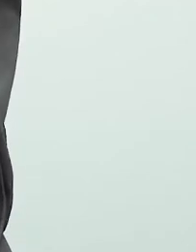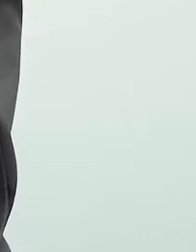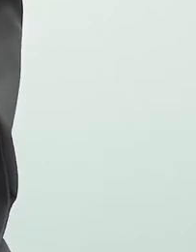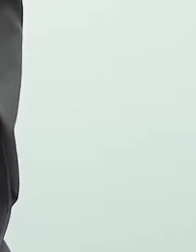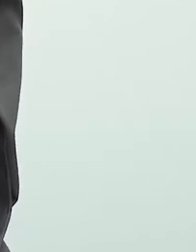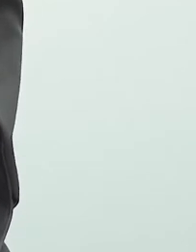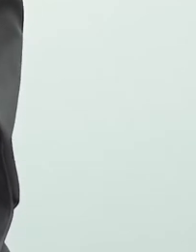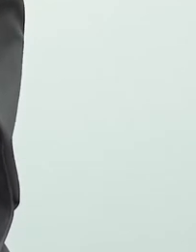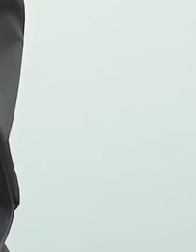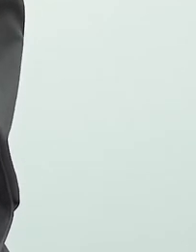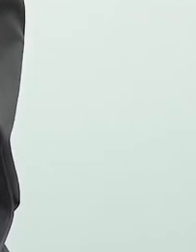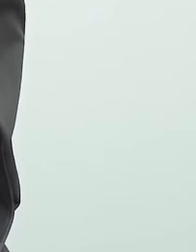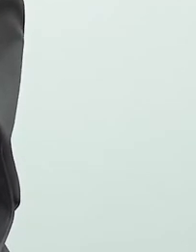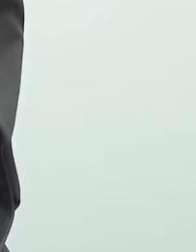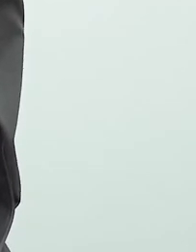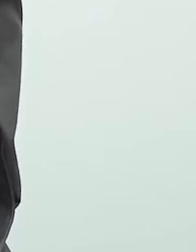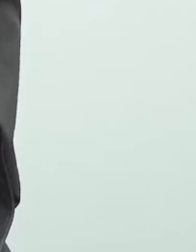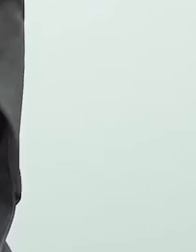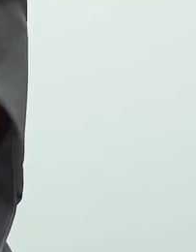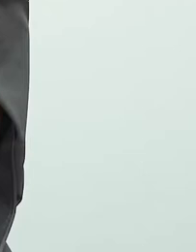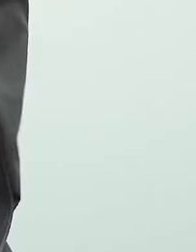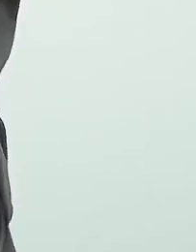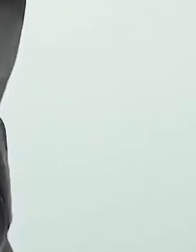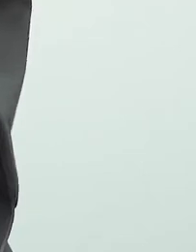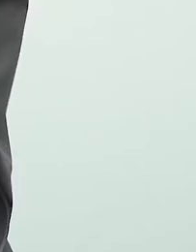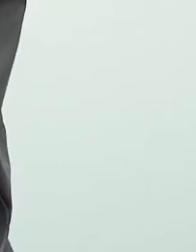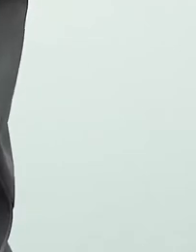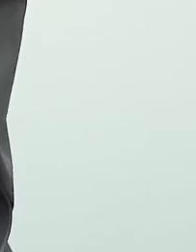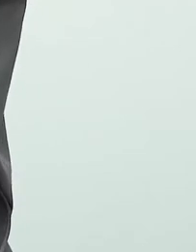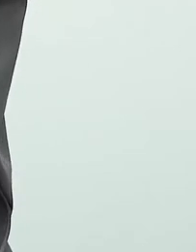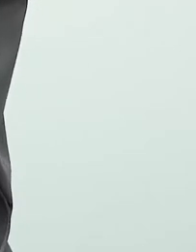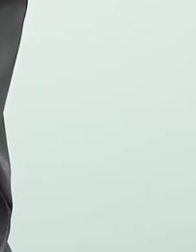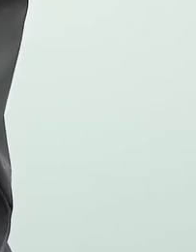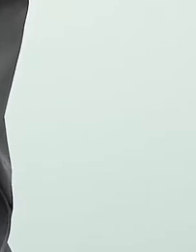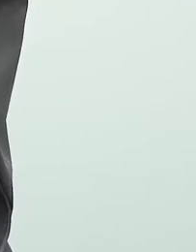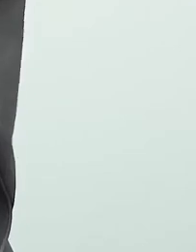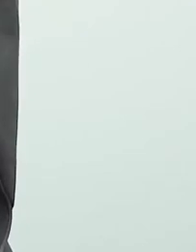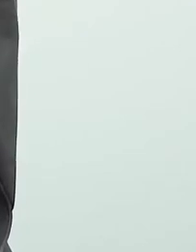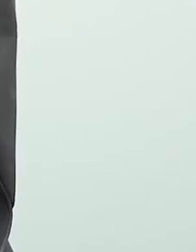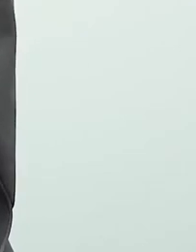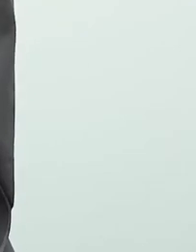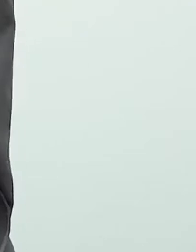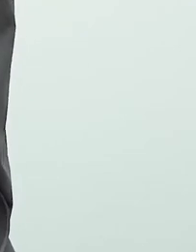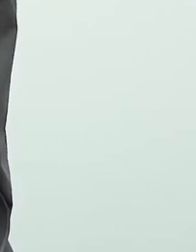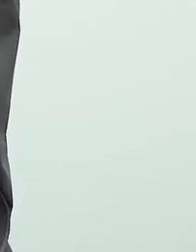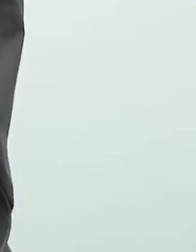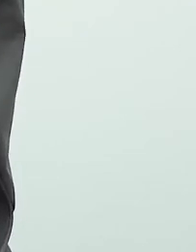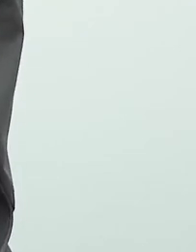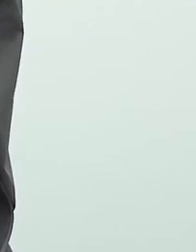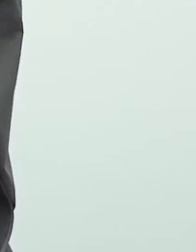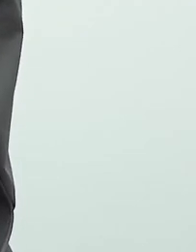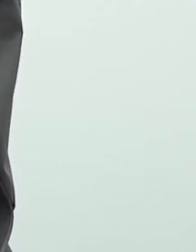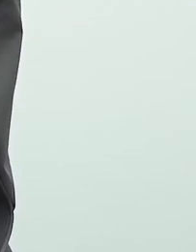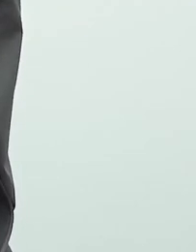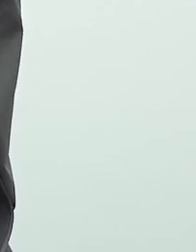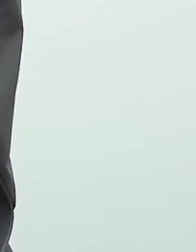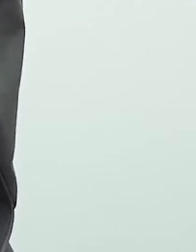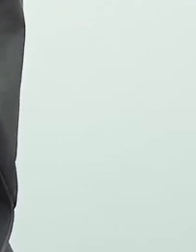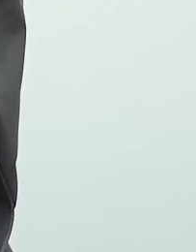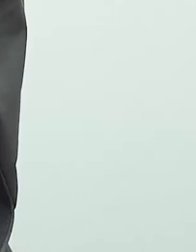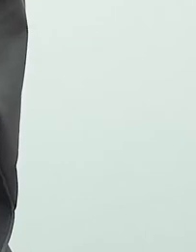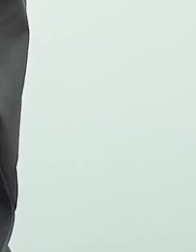여러가지 사실 커피 1만 주문할 때도 하는데 저는 무슨 건 이제 하나도 모르니까 계속해서 전 안들립니다